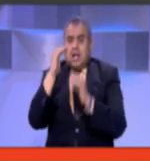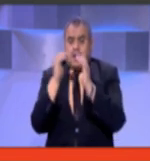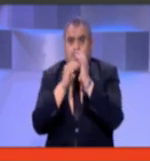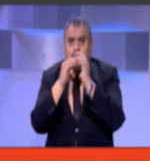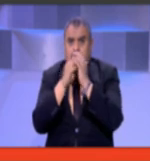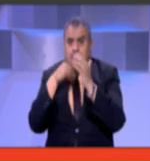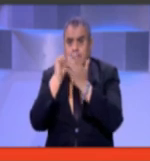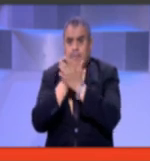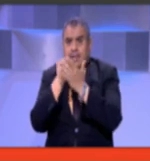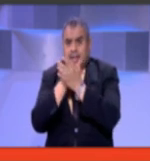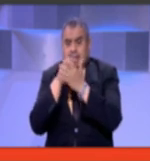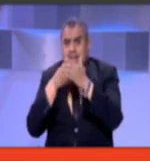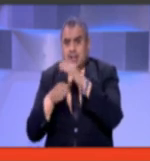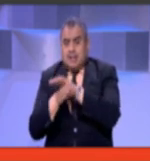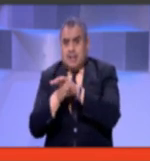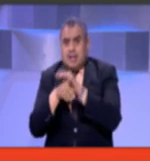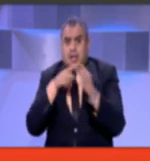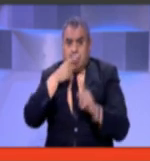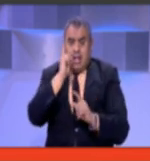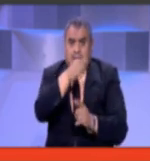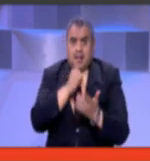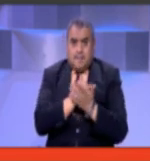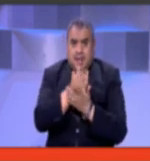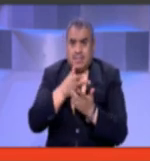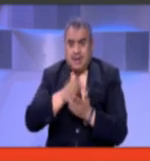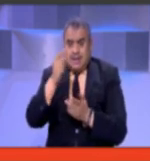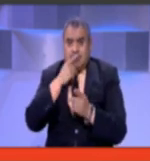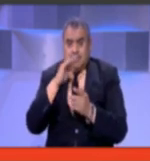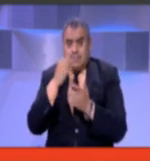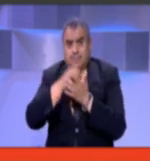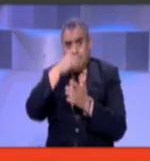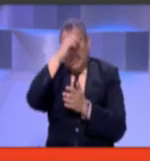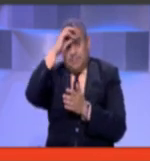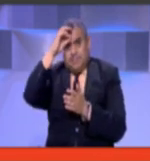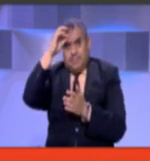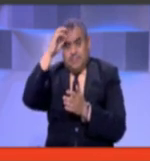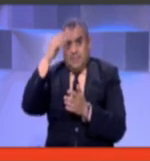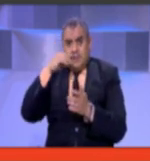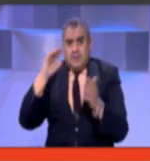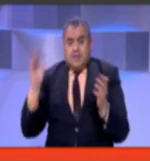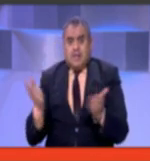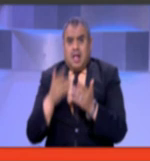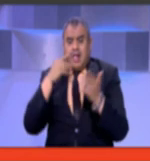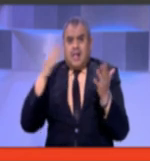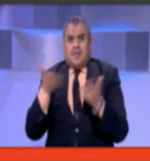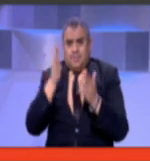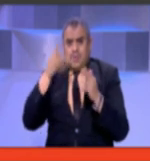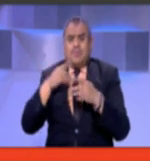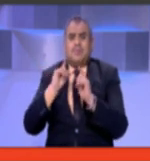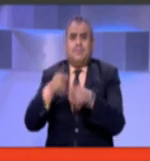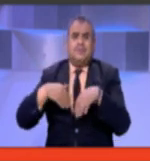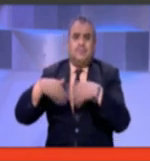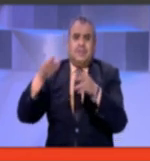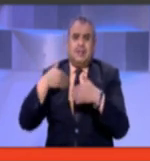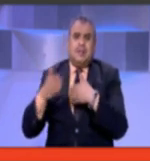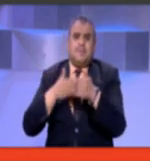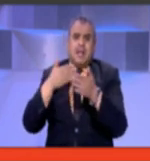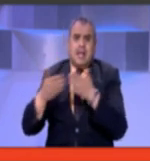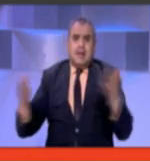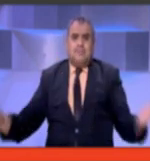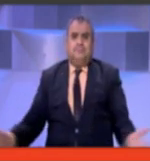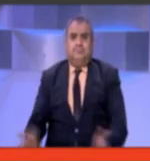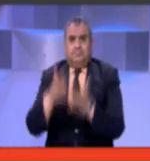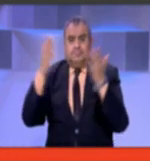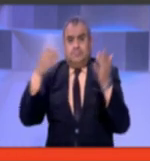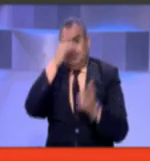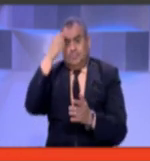البيت، ان هو ما يروحش. لان لو انا فعلا عندي، قبل ما اعرف الموضوع خالص، لو انا عندي وهو